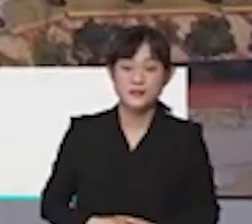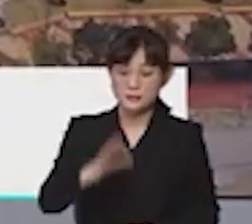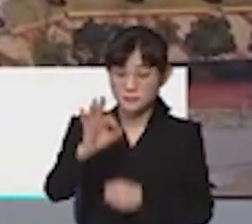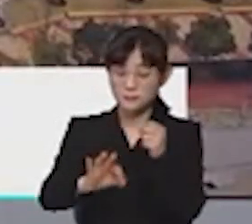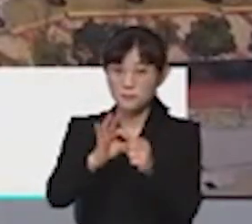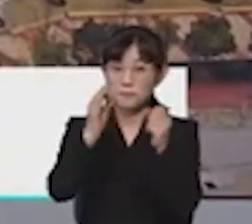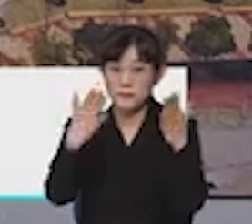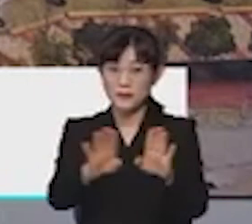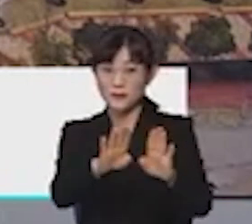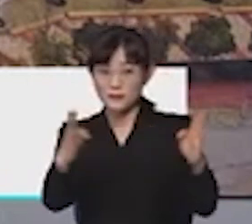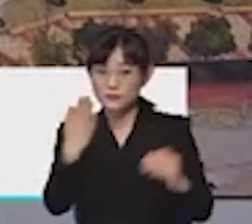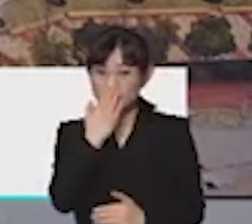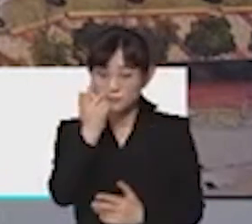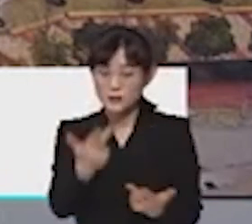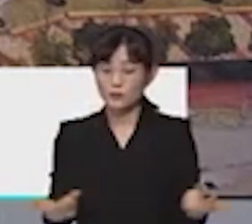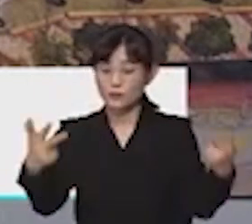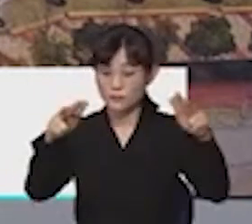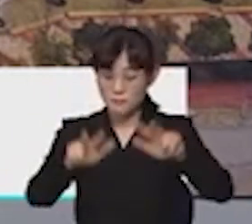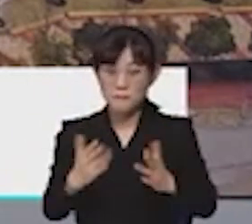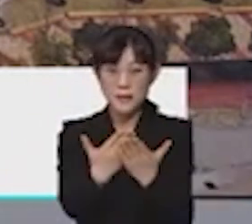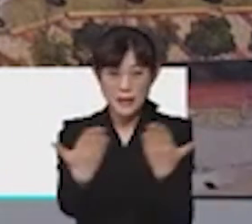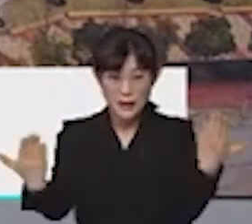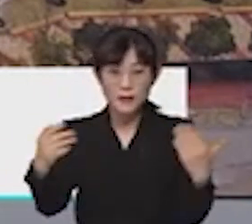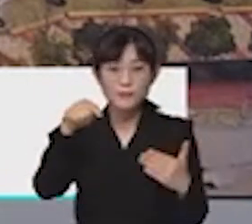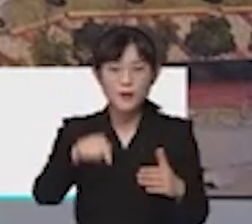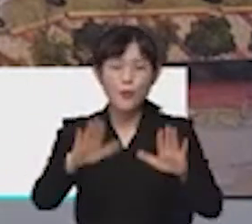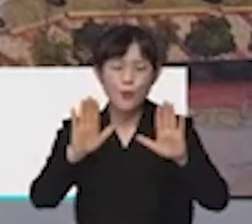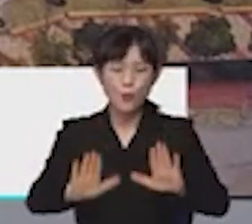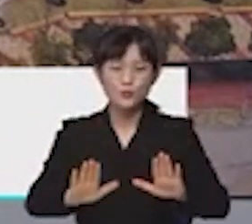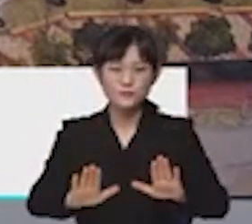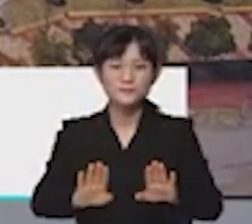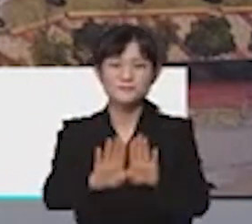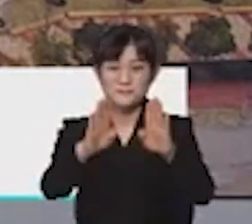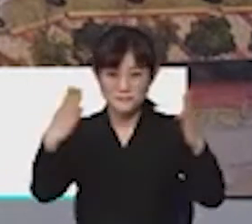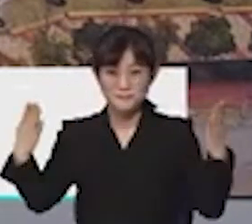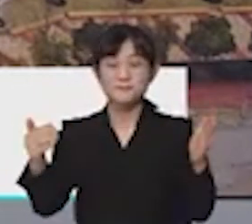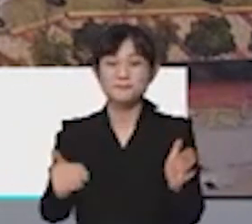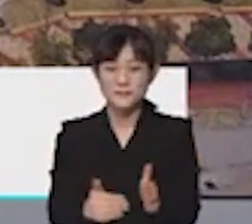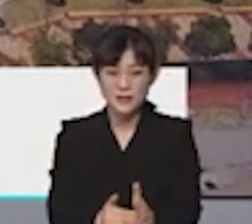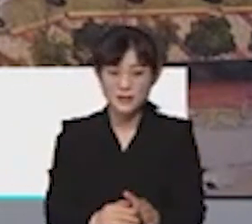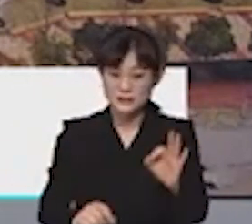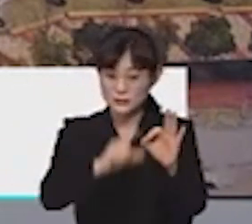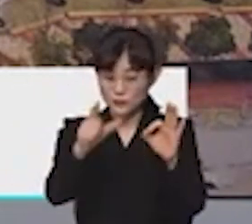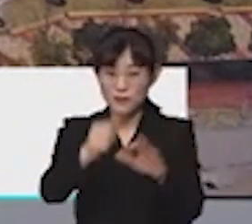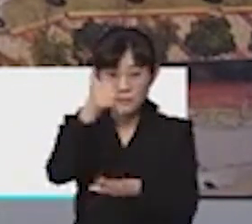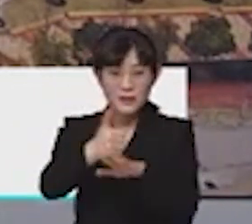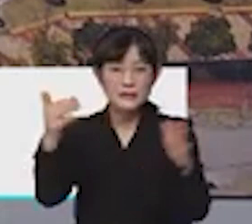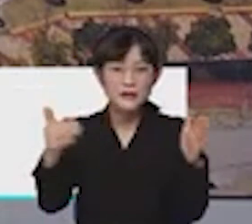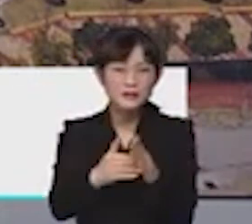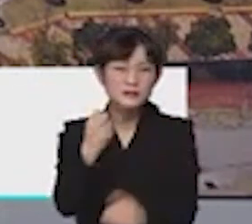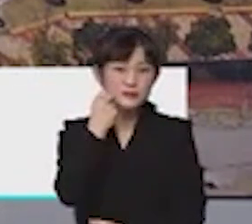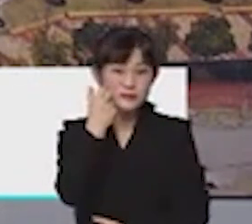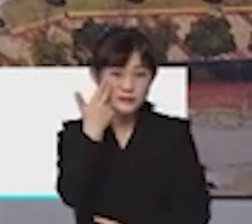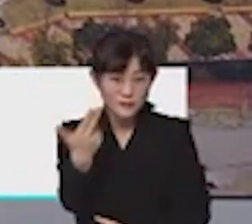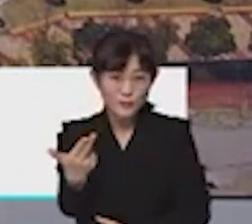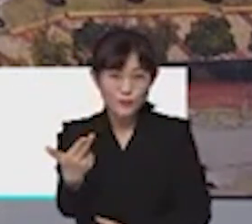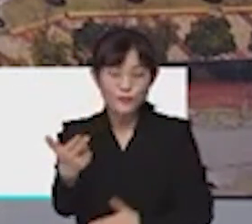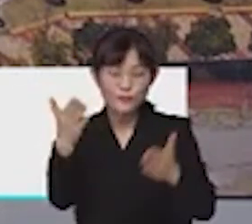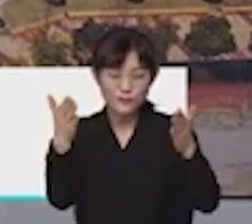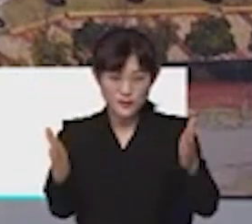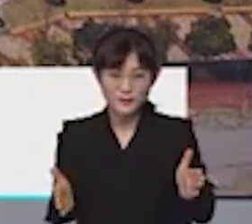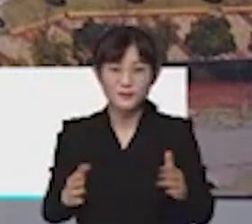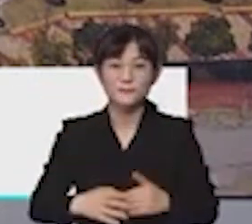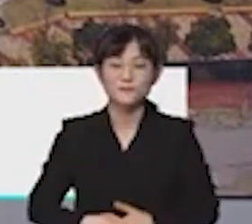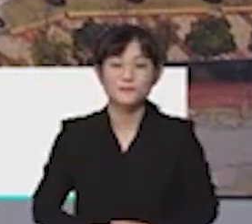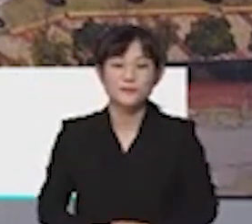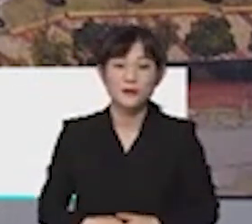10년 만에 돌아온 순천만 국제정원 박람회가 오늘 개막했습니다. 오는 10월 말까지 7개월간의 대장정에